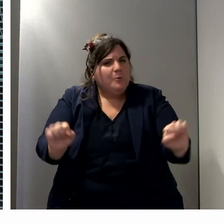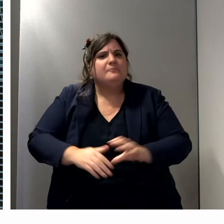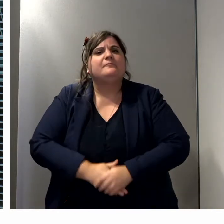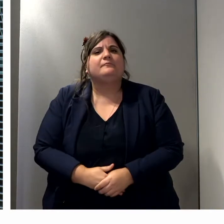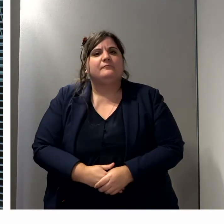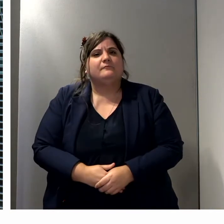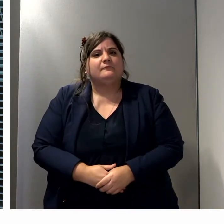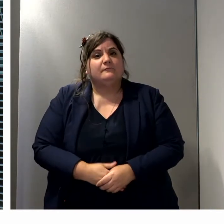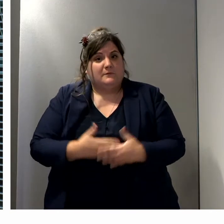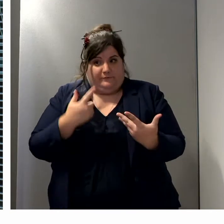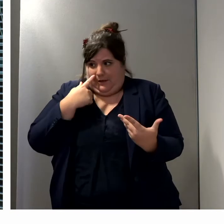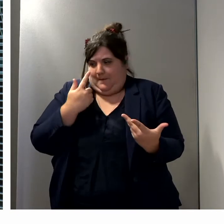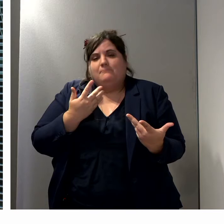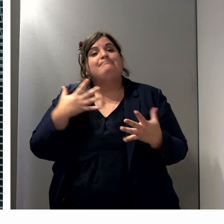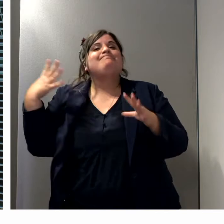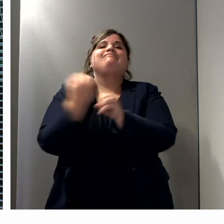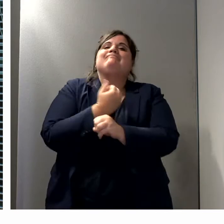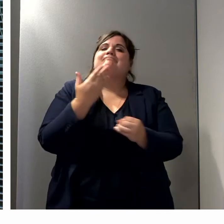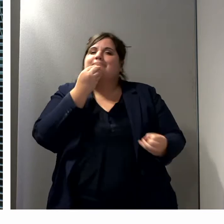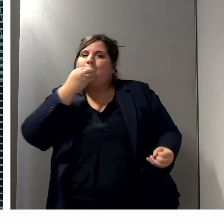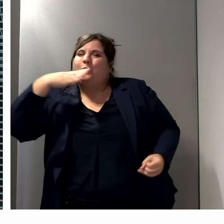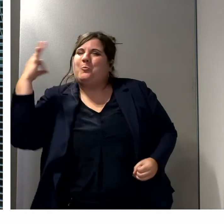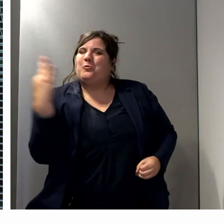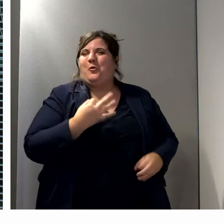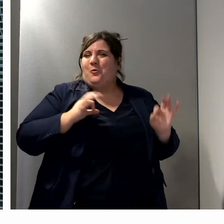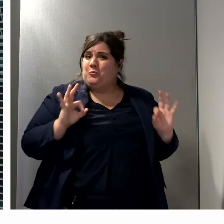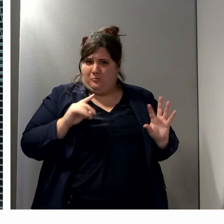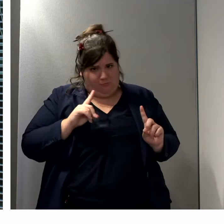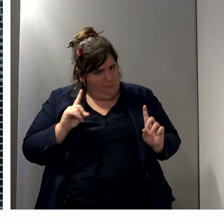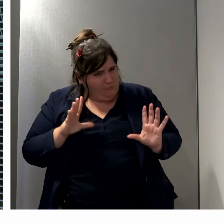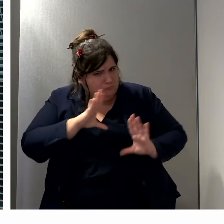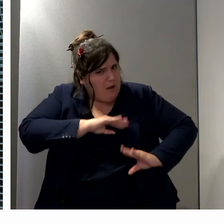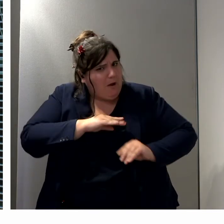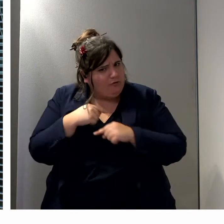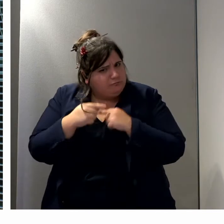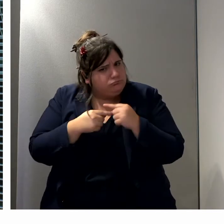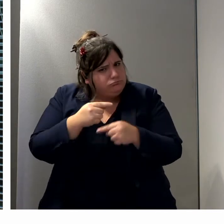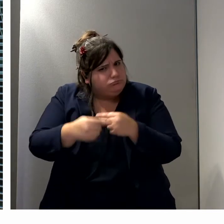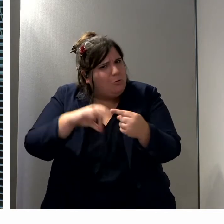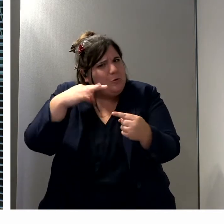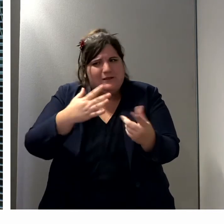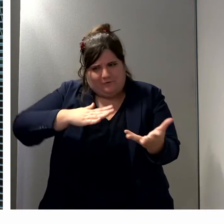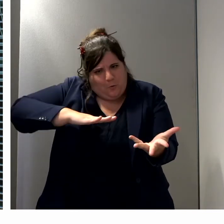Ces expérimentations sont encore en cours, évidemment. On est sur une belle dynamique, globalement, au niveau du jeu vidéo et de son accessibilité. Je